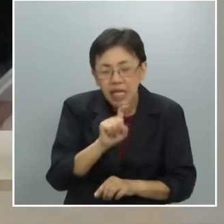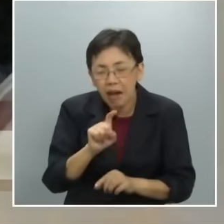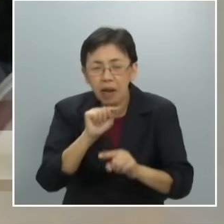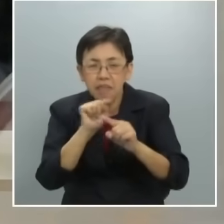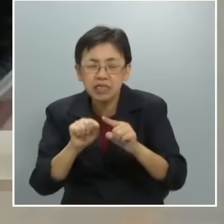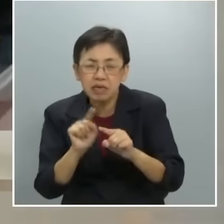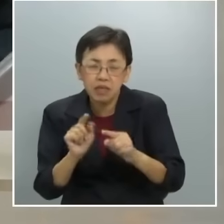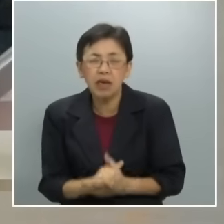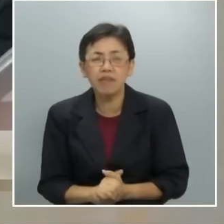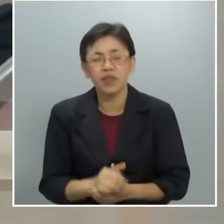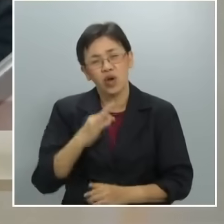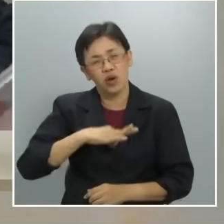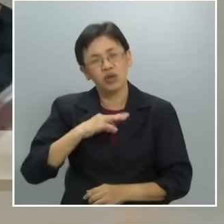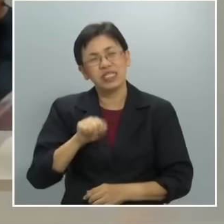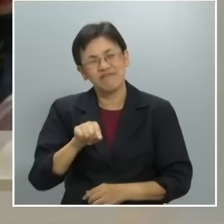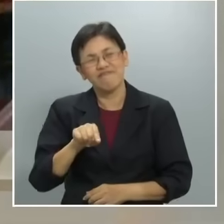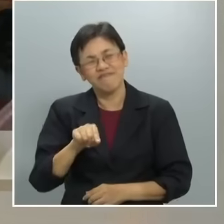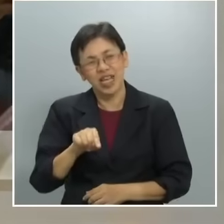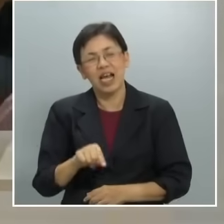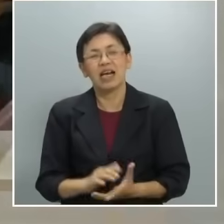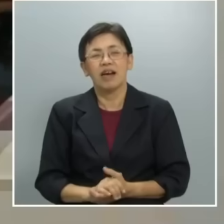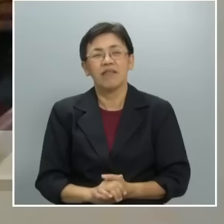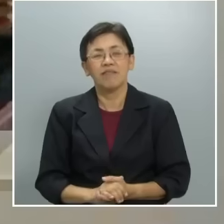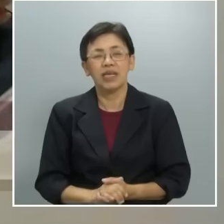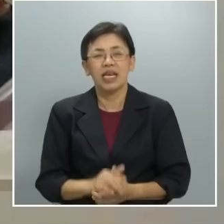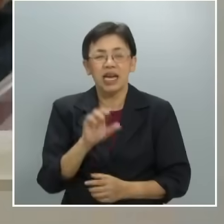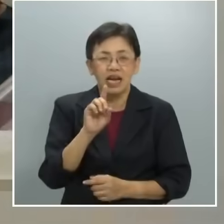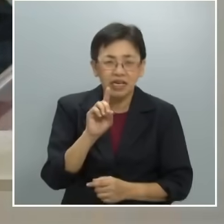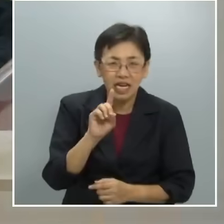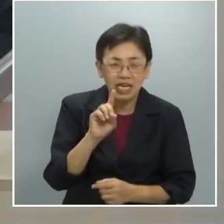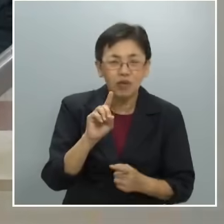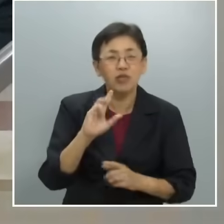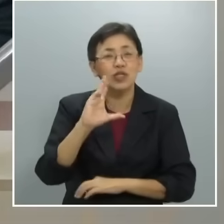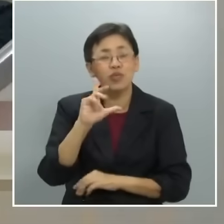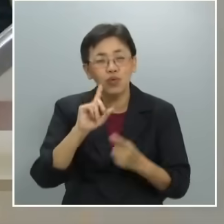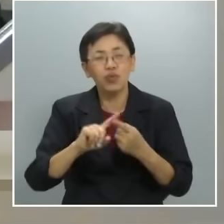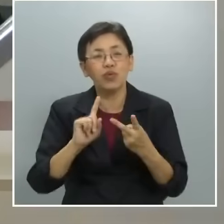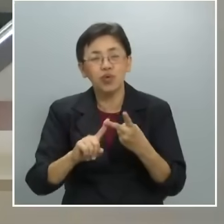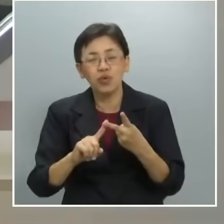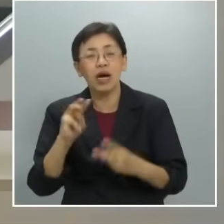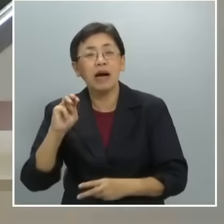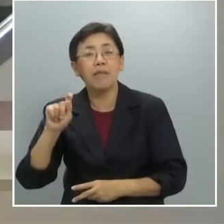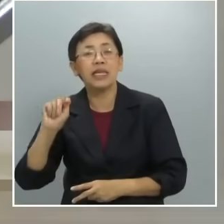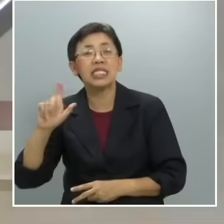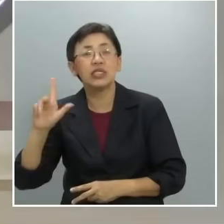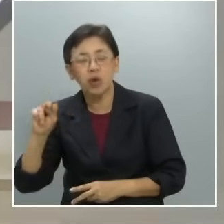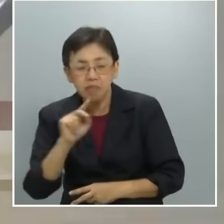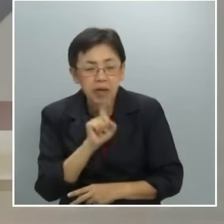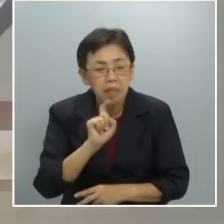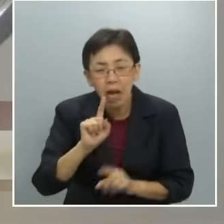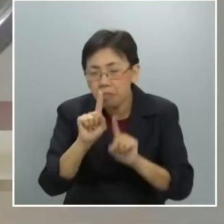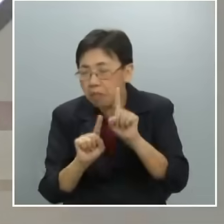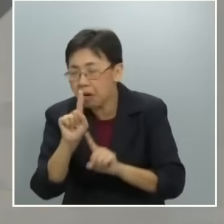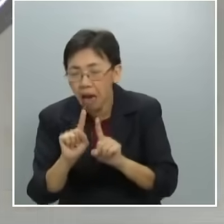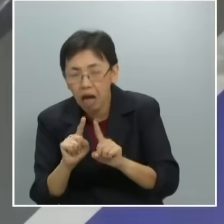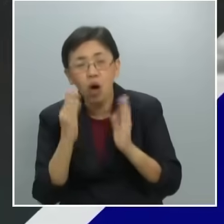เห็นก็จะหมายถึงเดลีเนียลมติชนโพลนั่นเองที่เรานำเสนอไปแล้วว่าคนที่ต